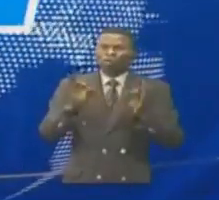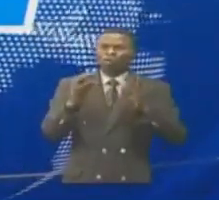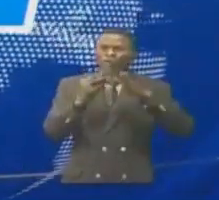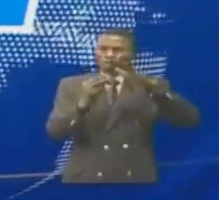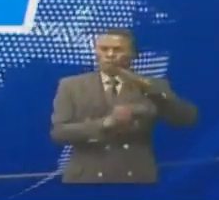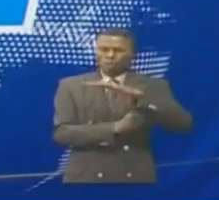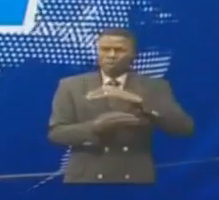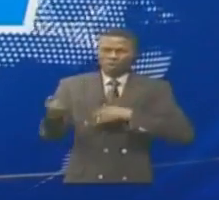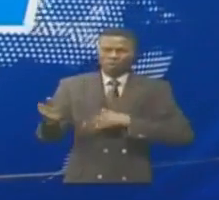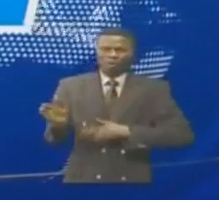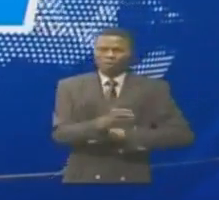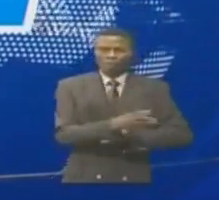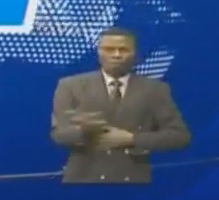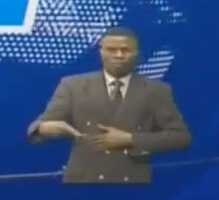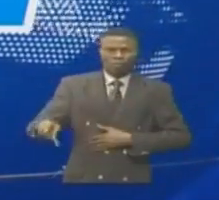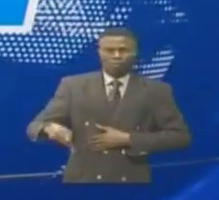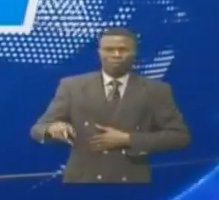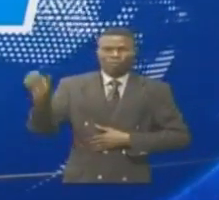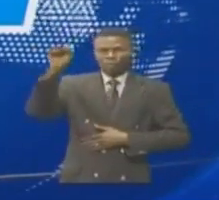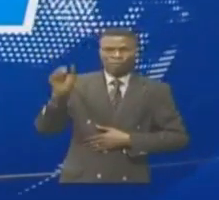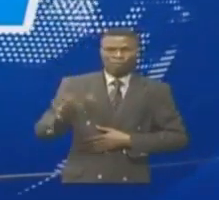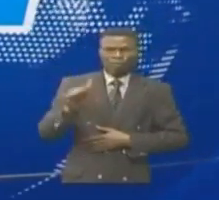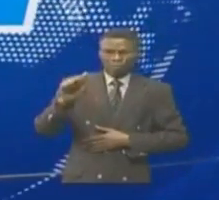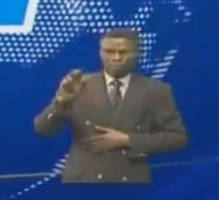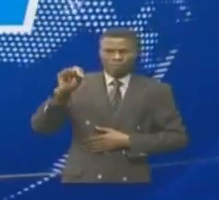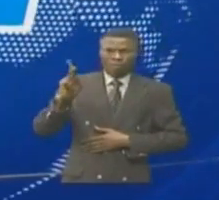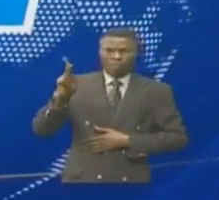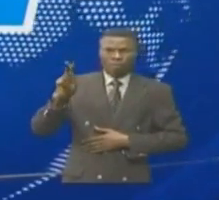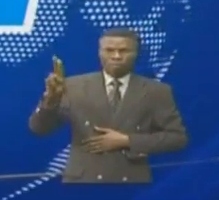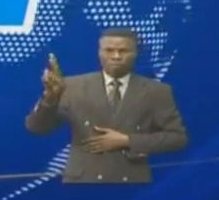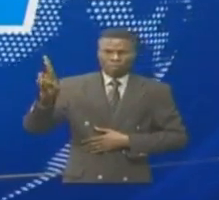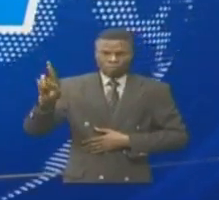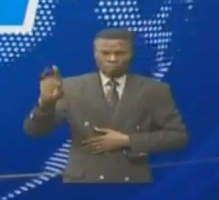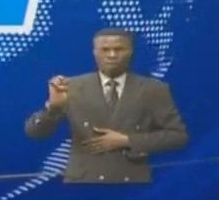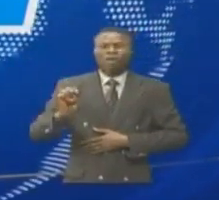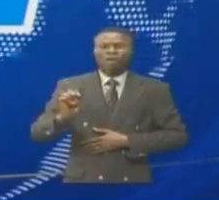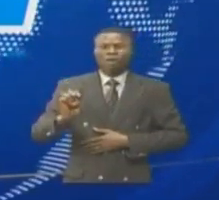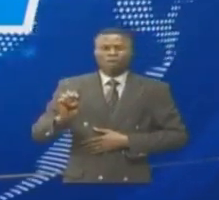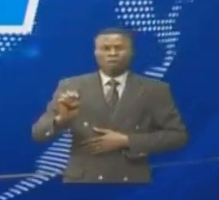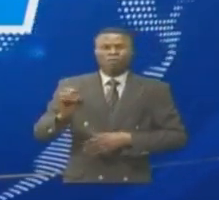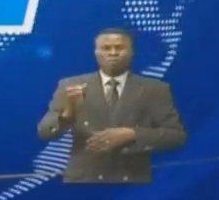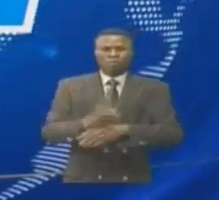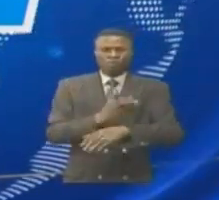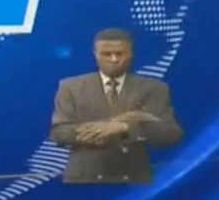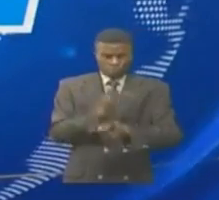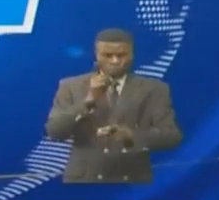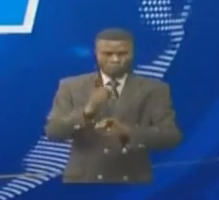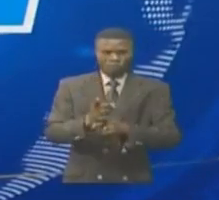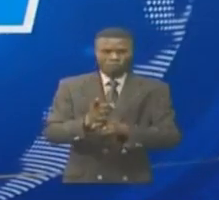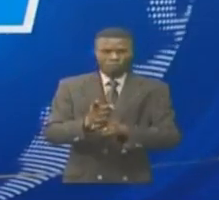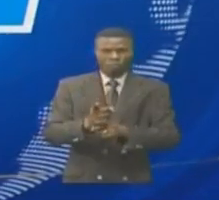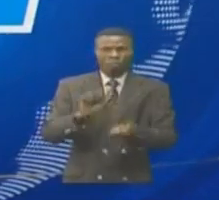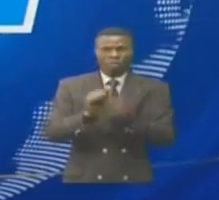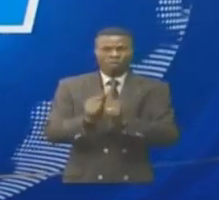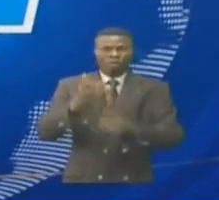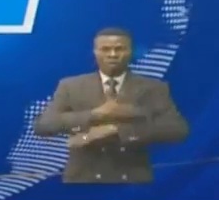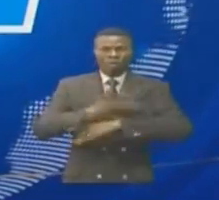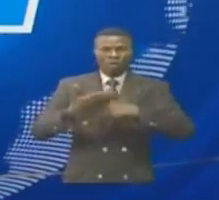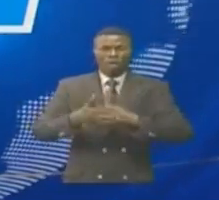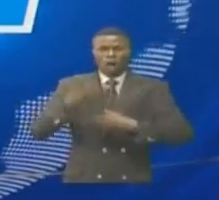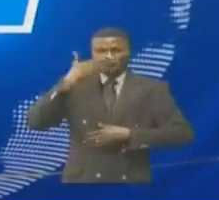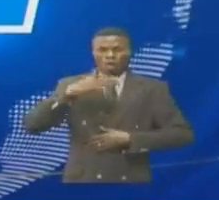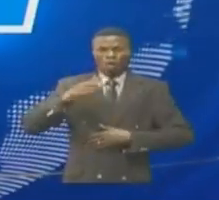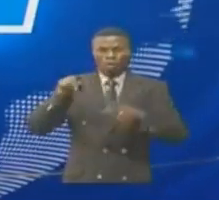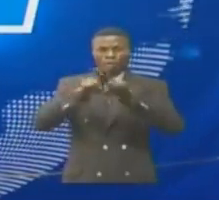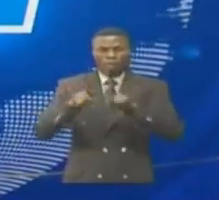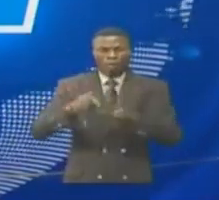dans la province du Sankuru où l'on constate des améliorations très visibles dans le secteur des infrastructures sanitaires et